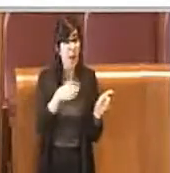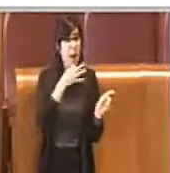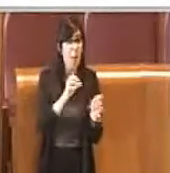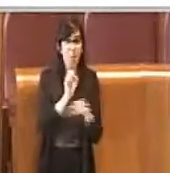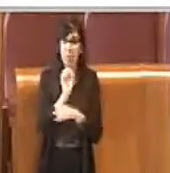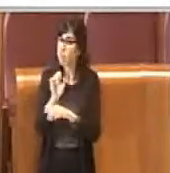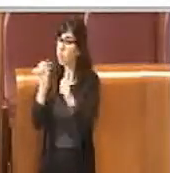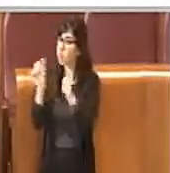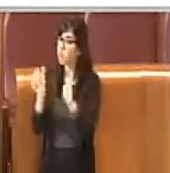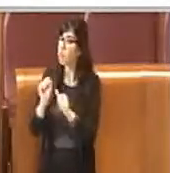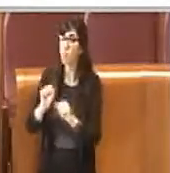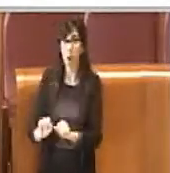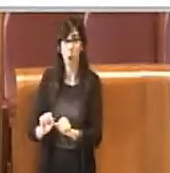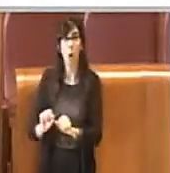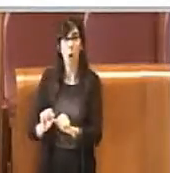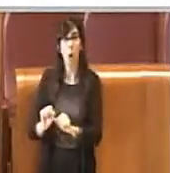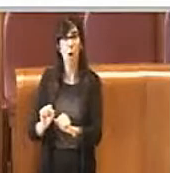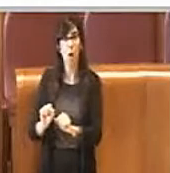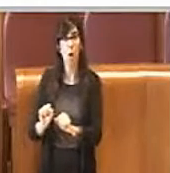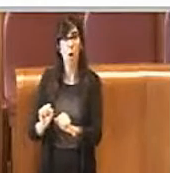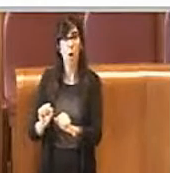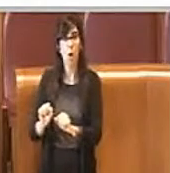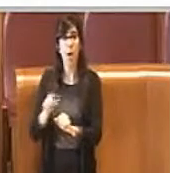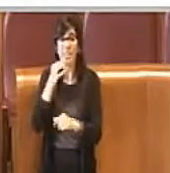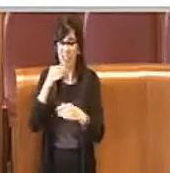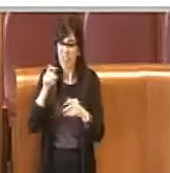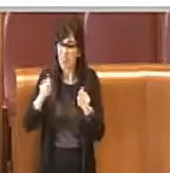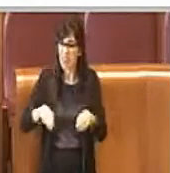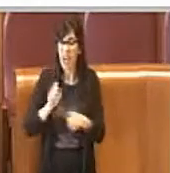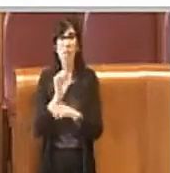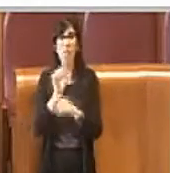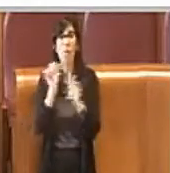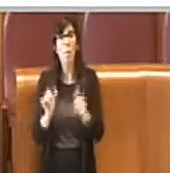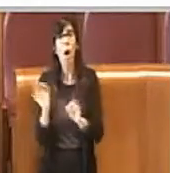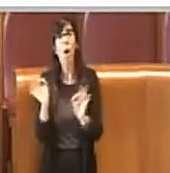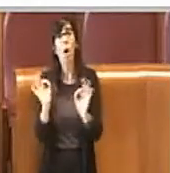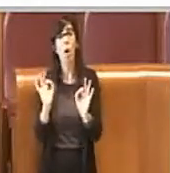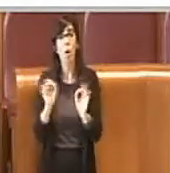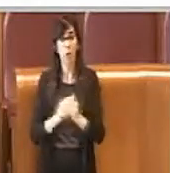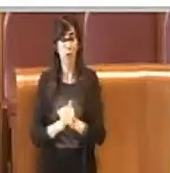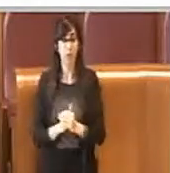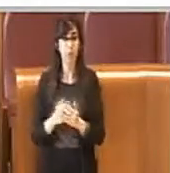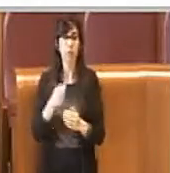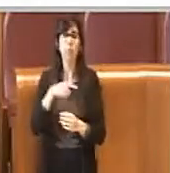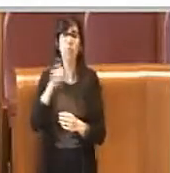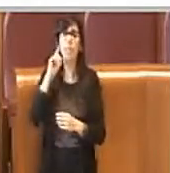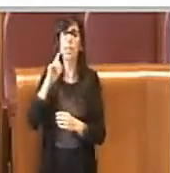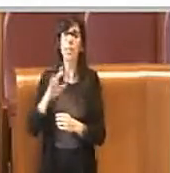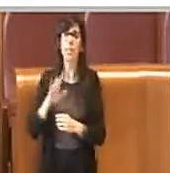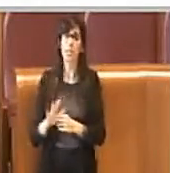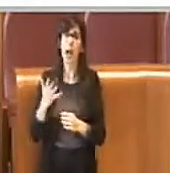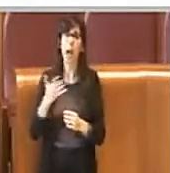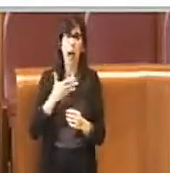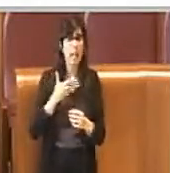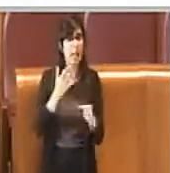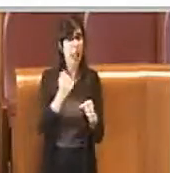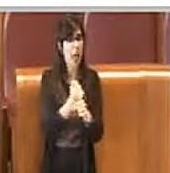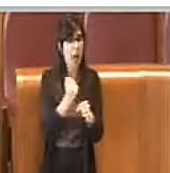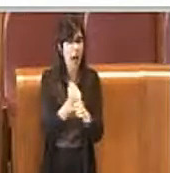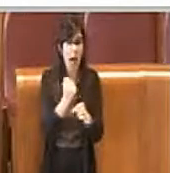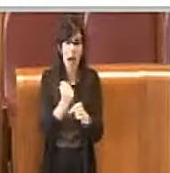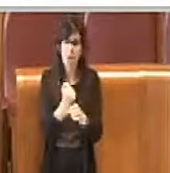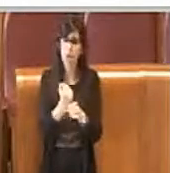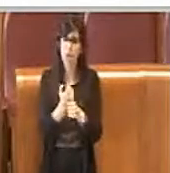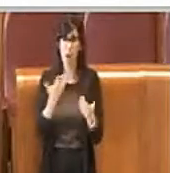di portare avanti questo discorso. Sappiamo che ci sono dei lavori, dei mestieri, delle professioni,